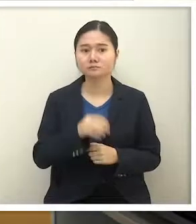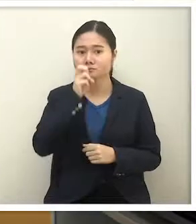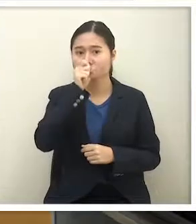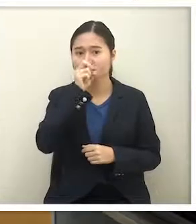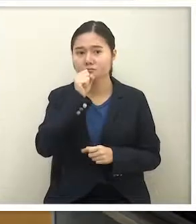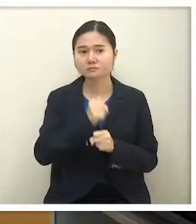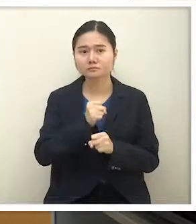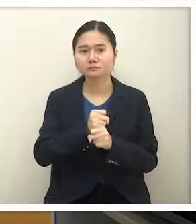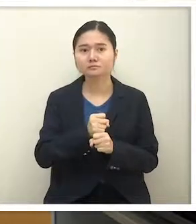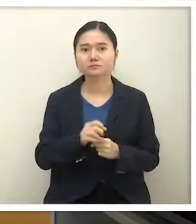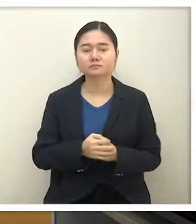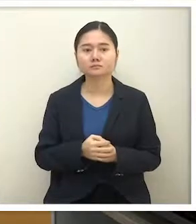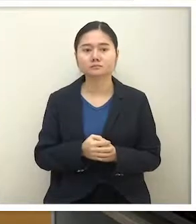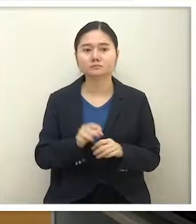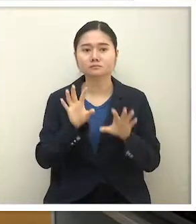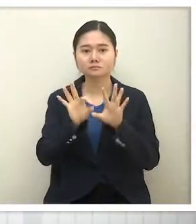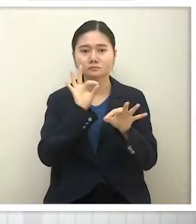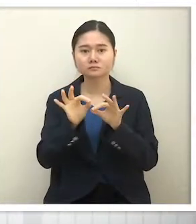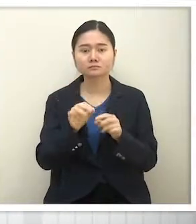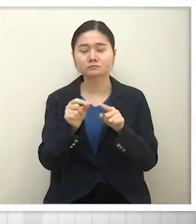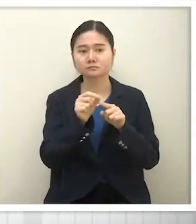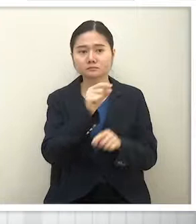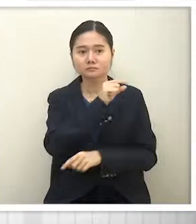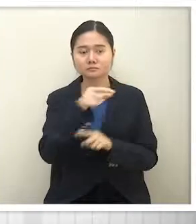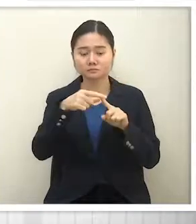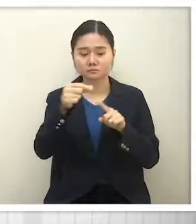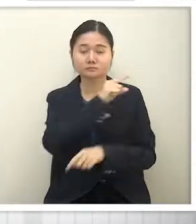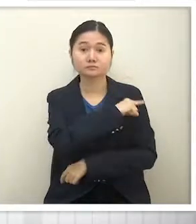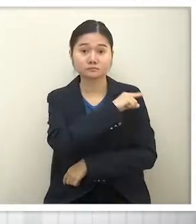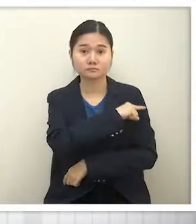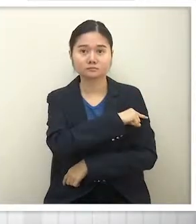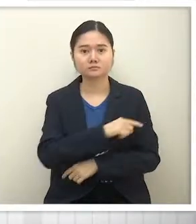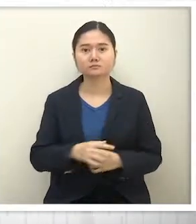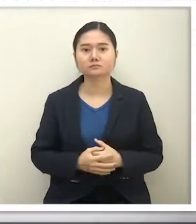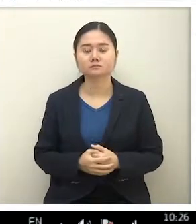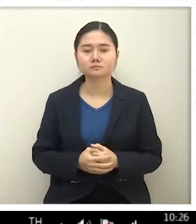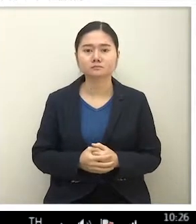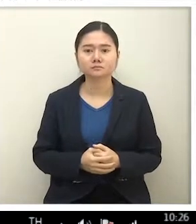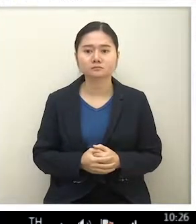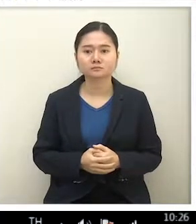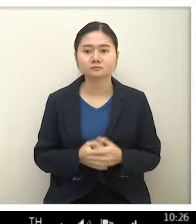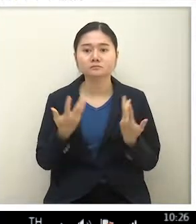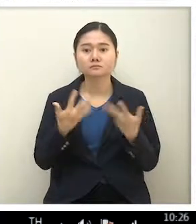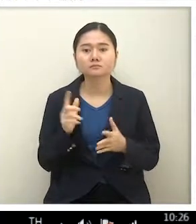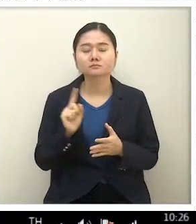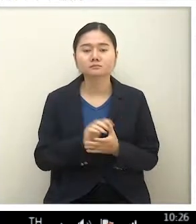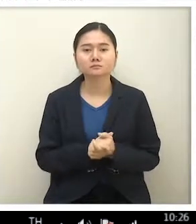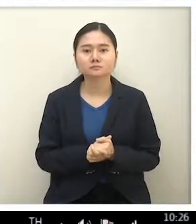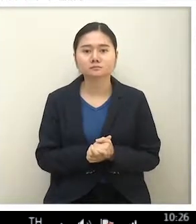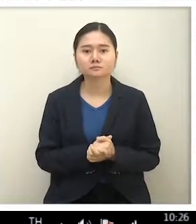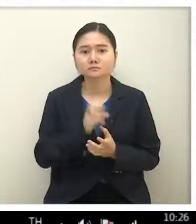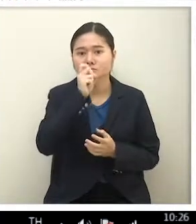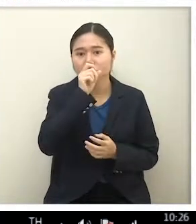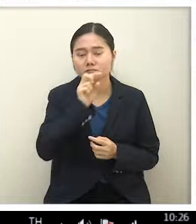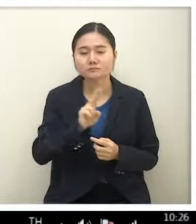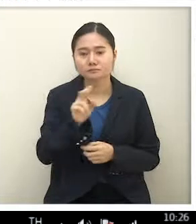บดูเลือกลูกศรสีขาวนะครับเลือก select สีขาวตรงนี้เสร็จแล้วลองเอาเม